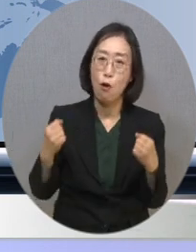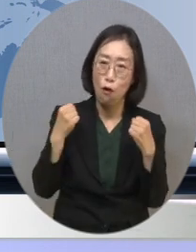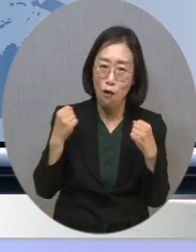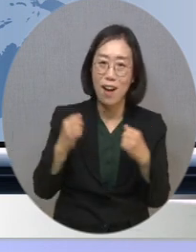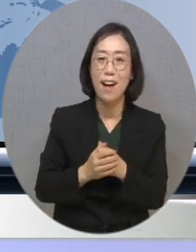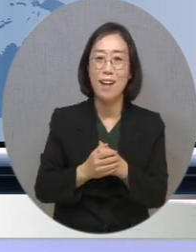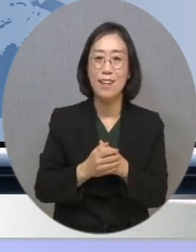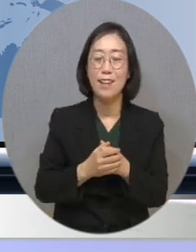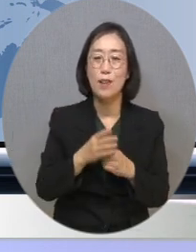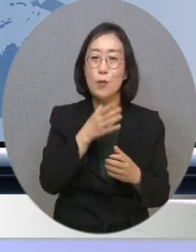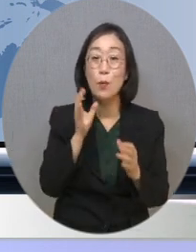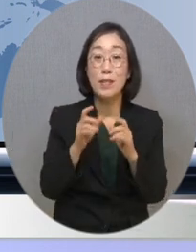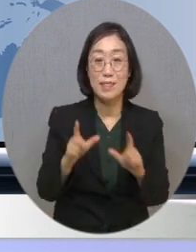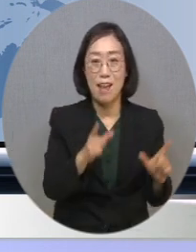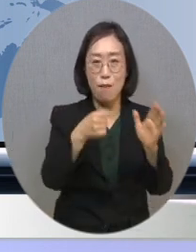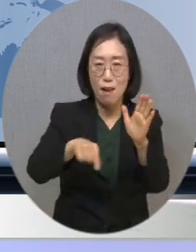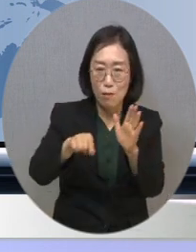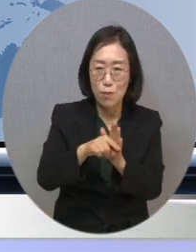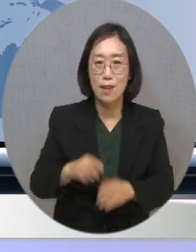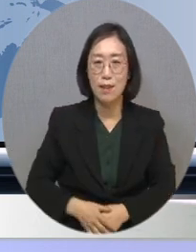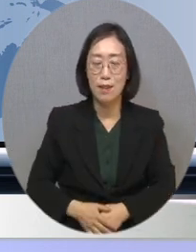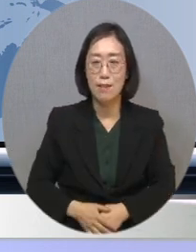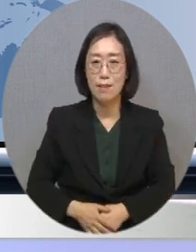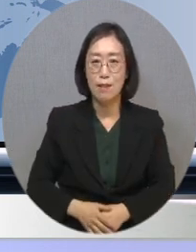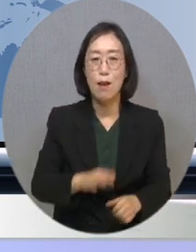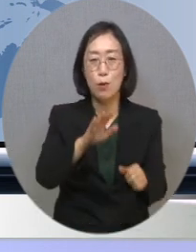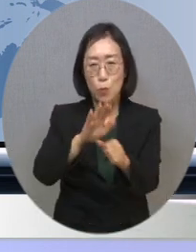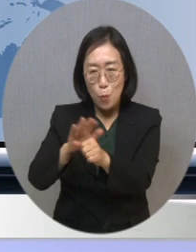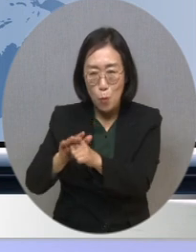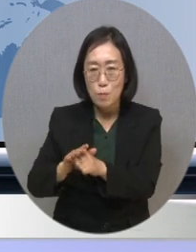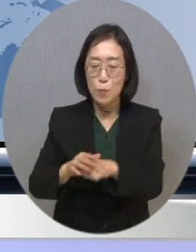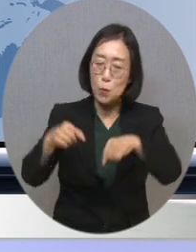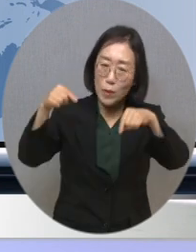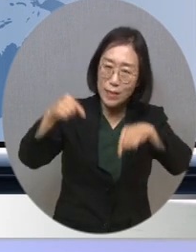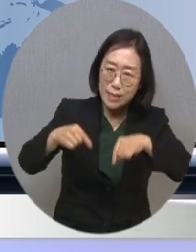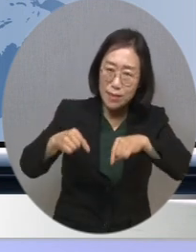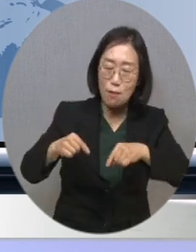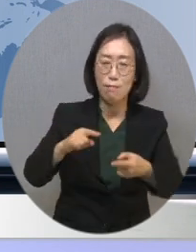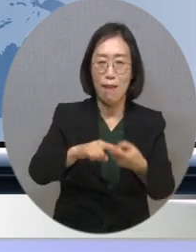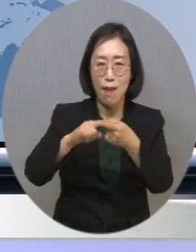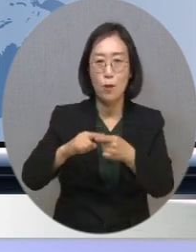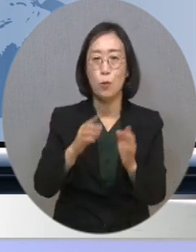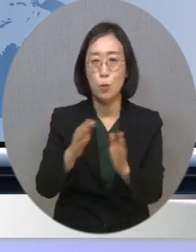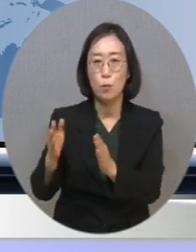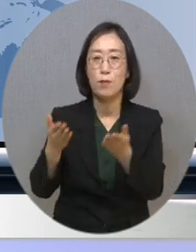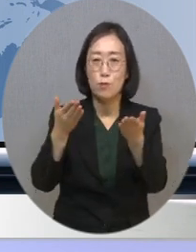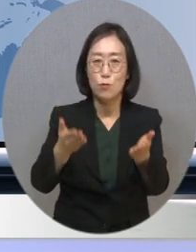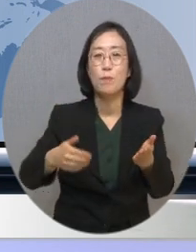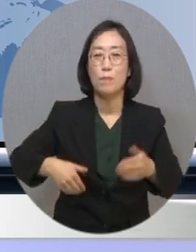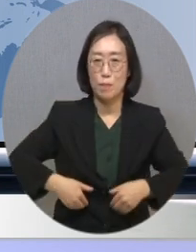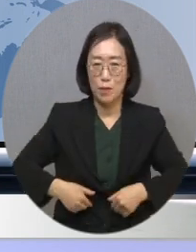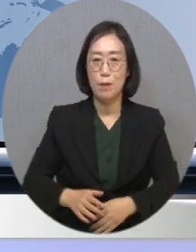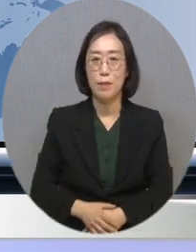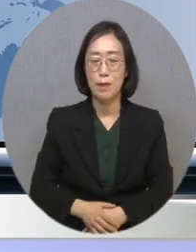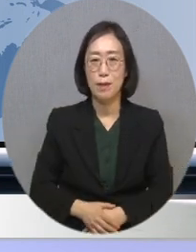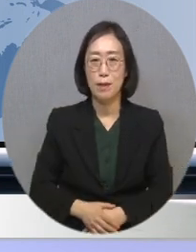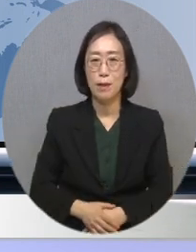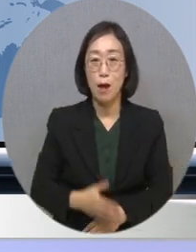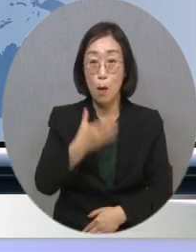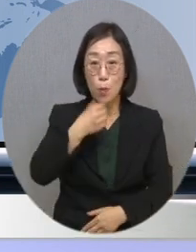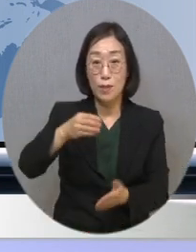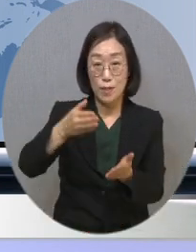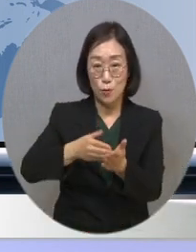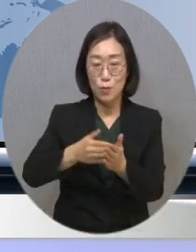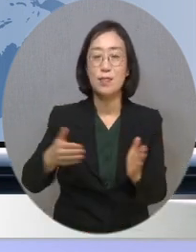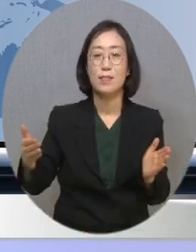위해이 마음껏 능력을 펼칠 수 있는 노후에 대한 적극적인 논의와 실천이 이루어져야 할 됩니다 이상 WBC 복지